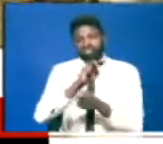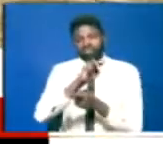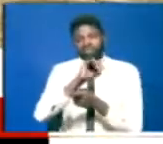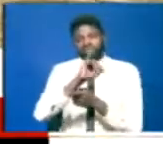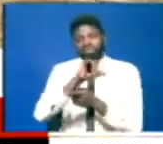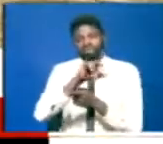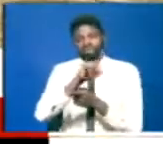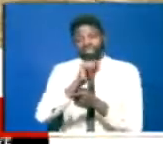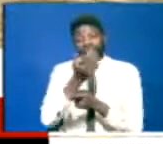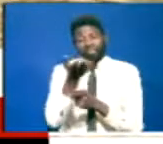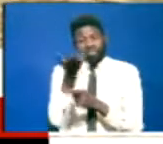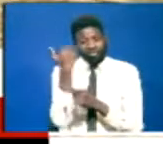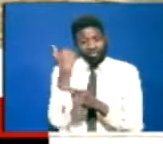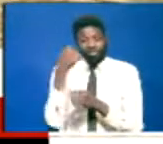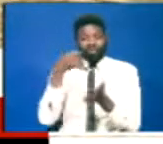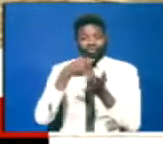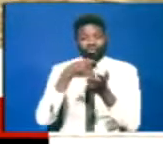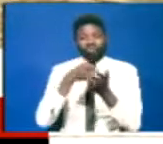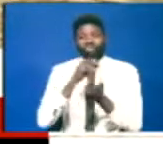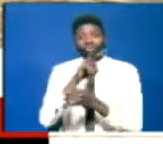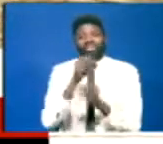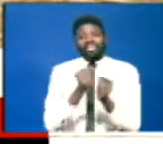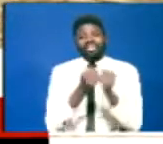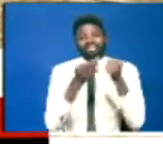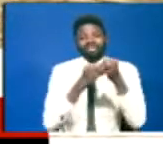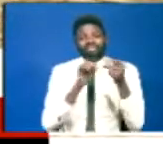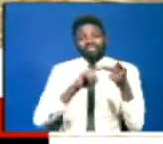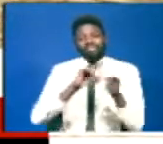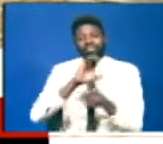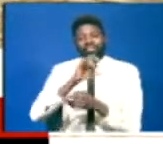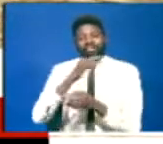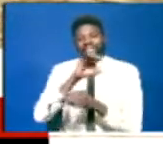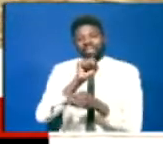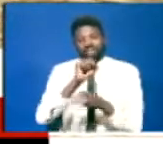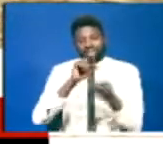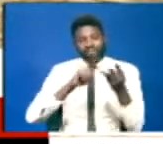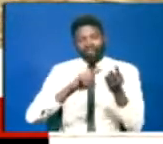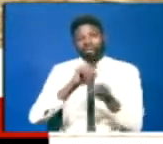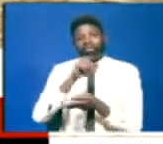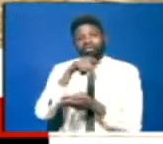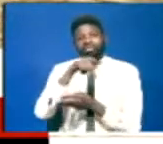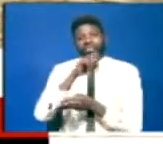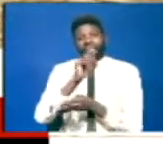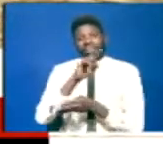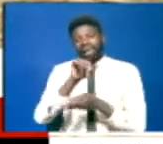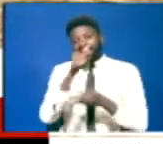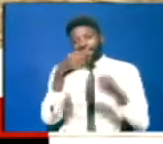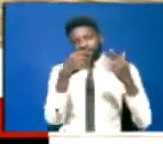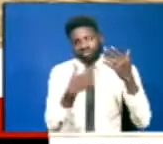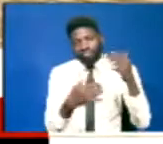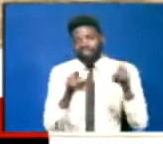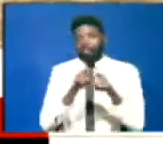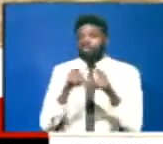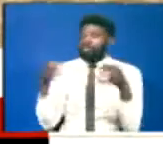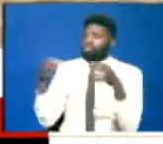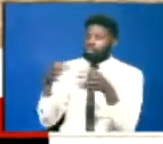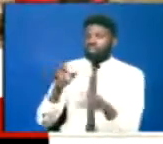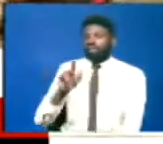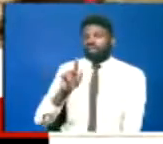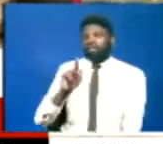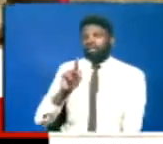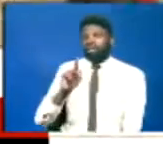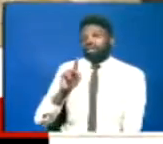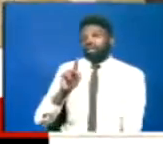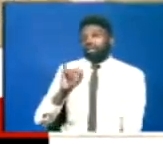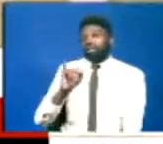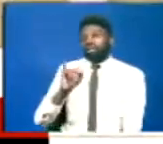mwaka 2008, Chris Mutua na Peter Miringu miongoni mwa wengine. Katika kitengo cha Kiorugi, Kenya